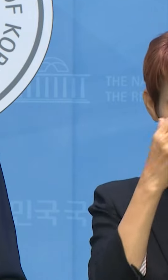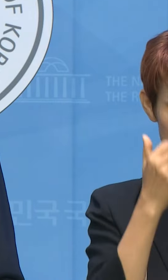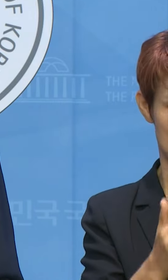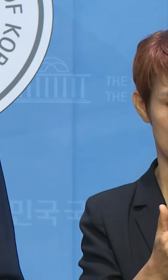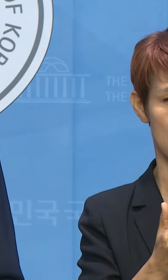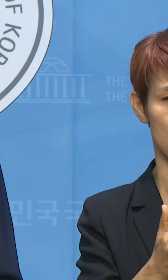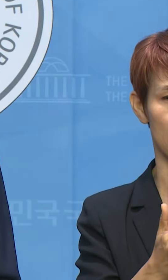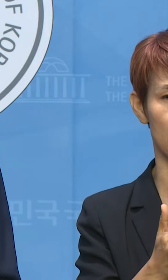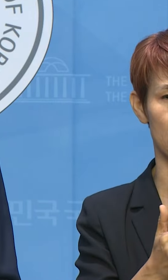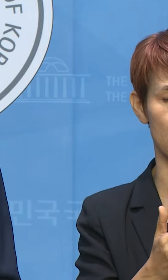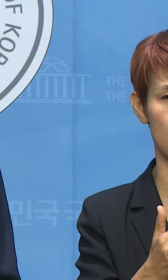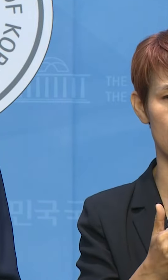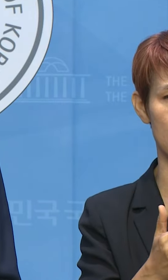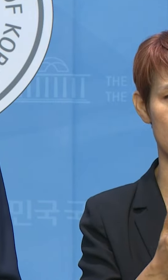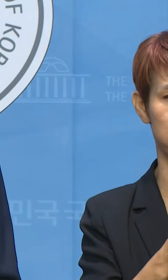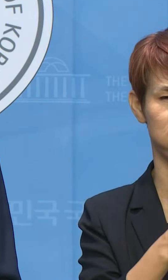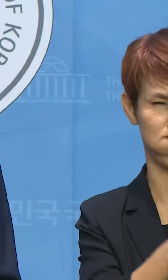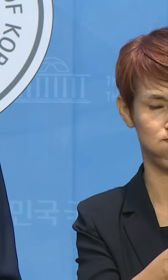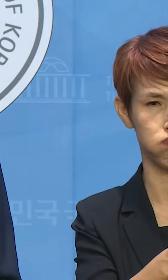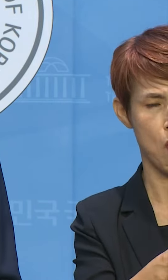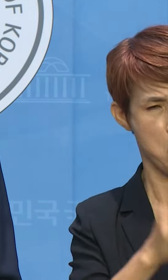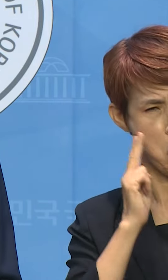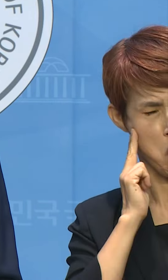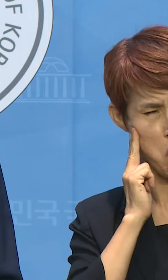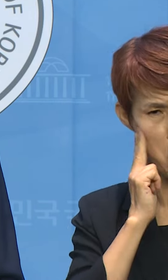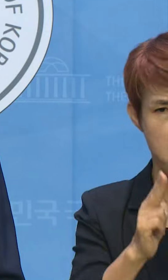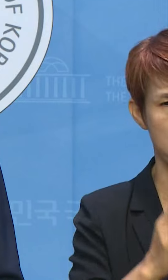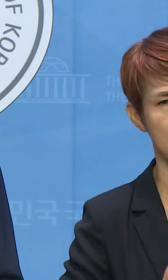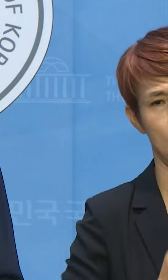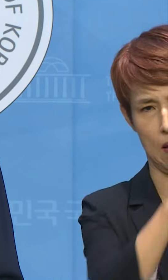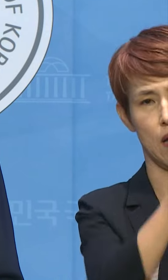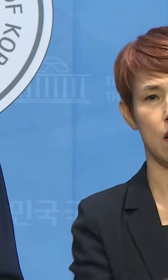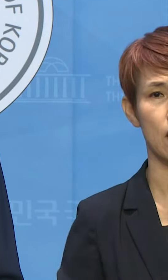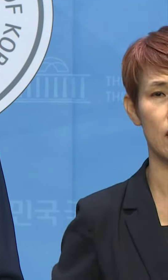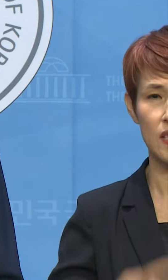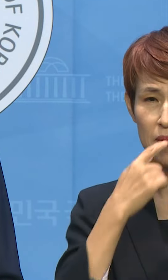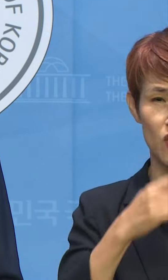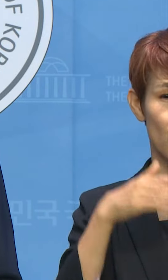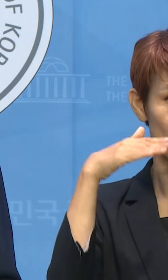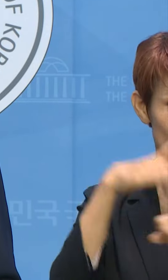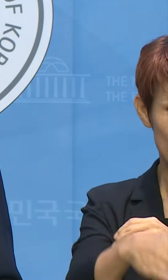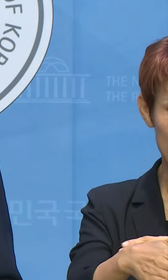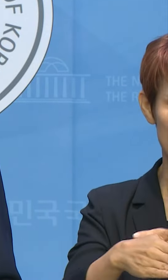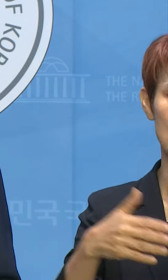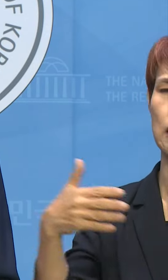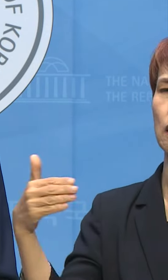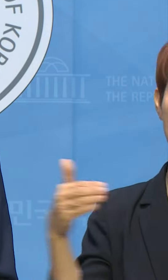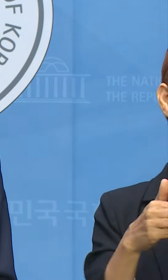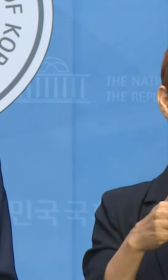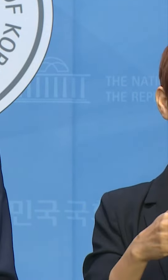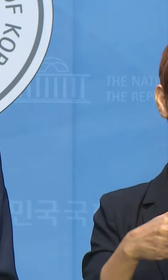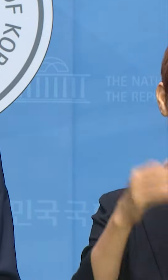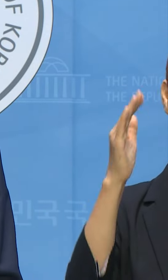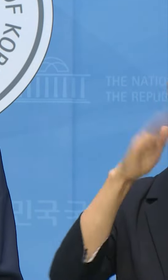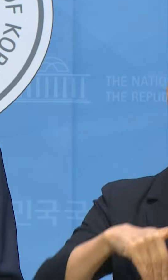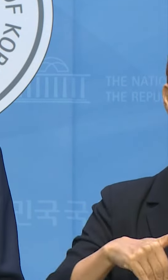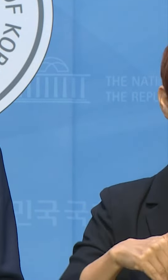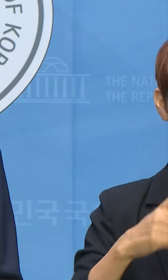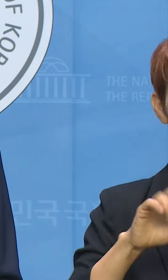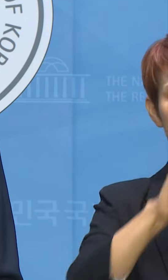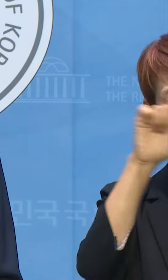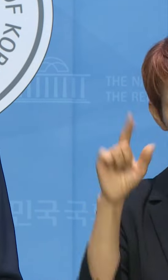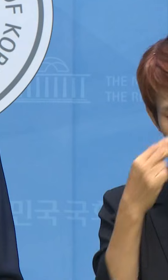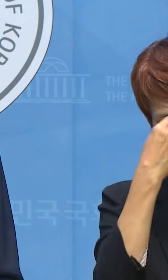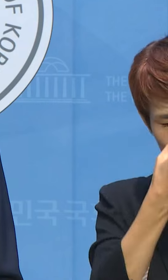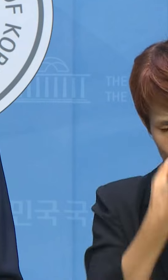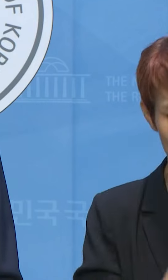무도한 국정운영이 돌을 넘어섰습니다 민주주의는 무너지고 민생은 했습니다